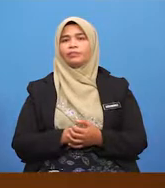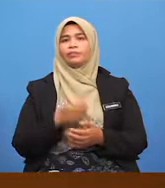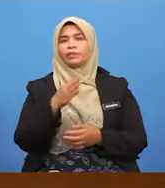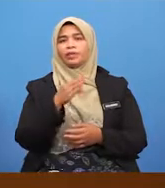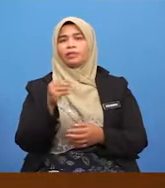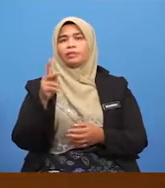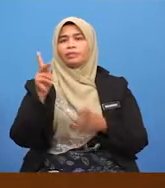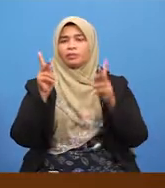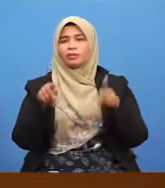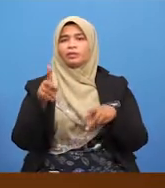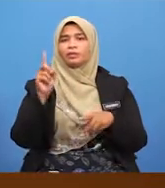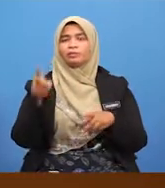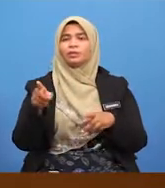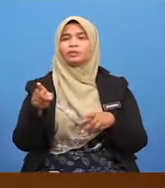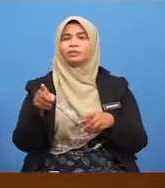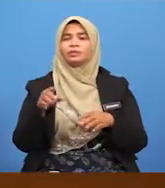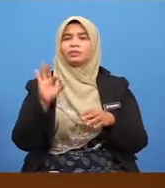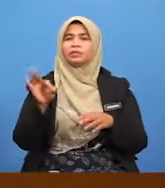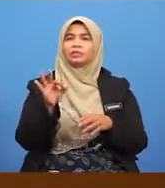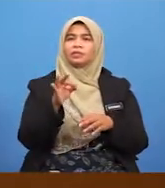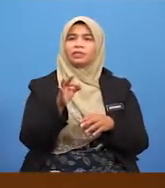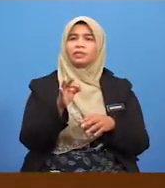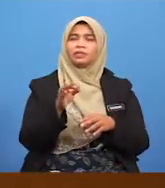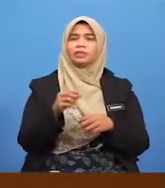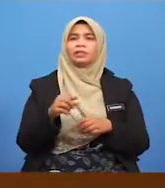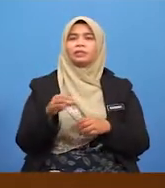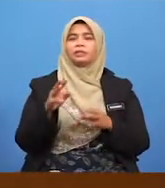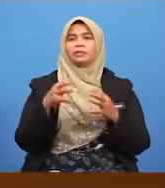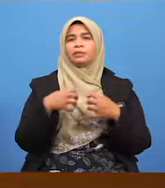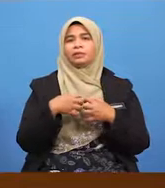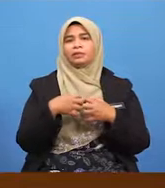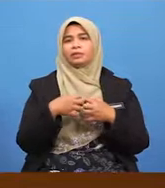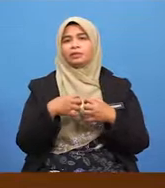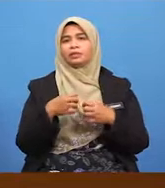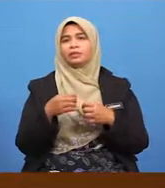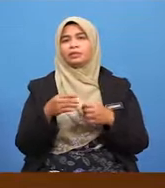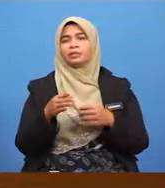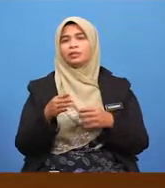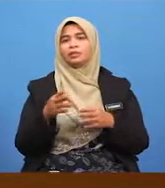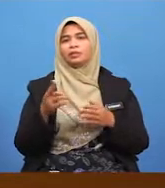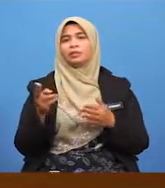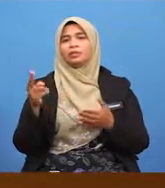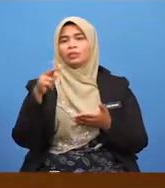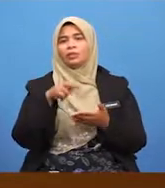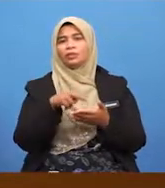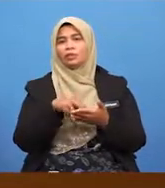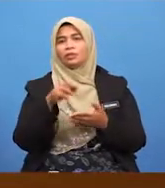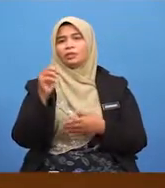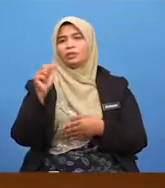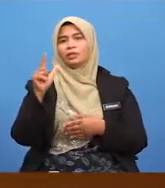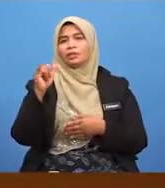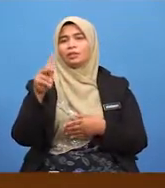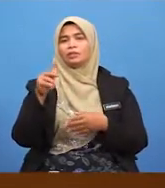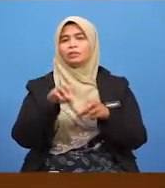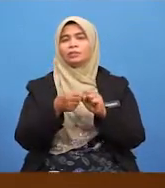dan raja perlu menjahit mesin ulang-alik supaya